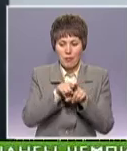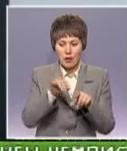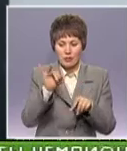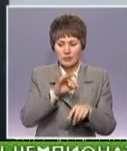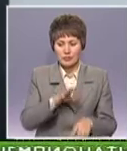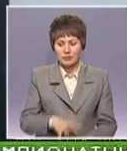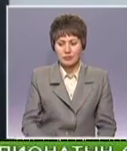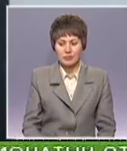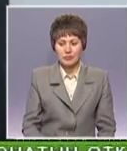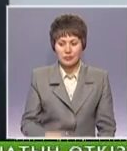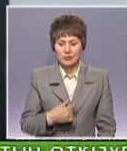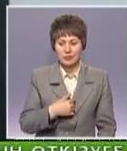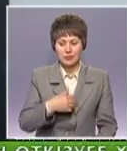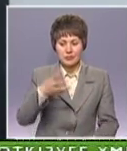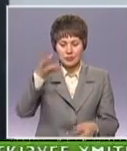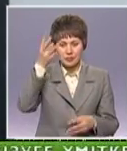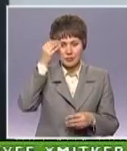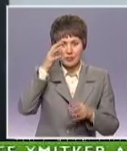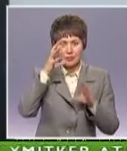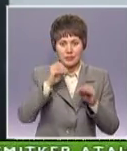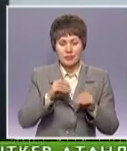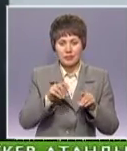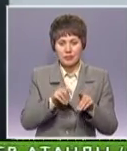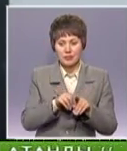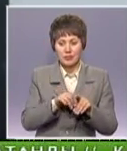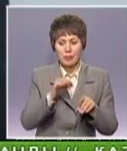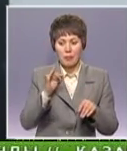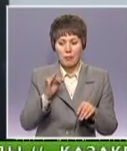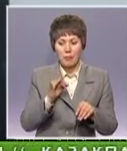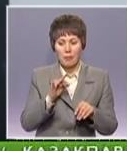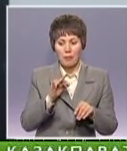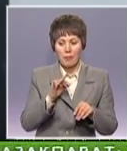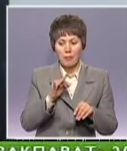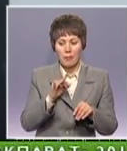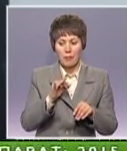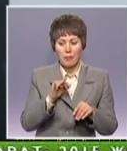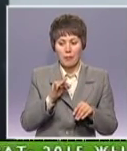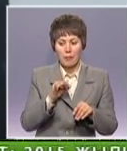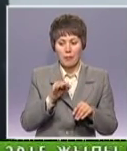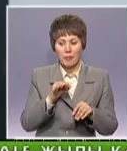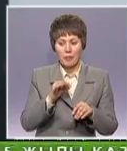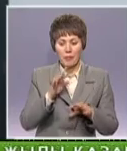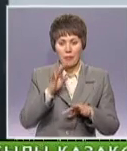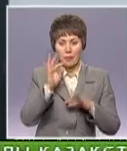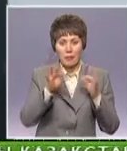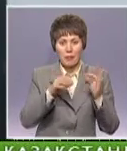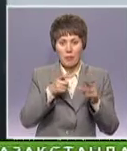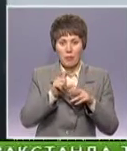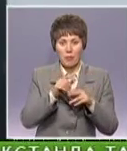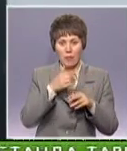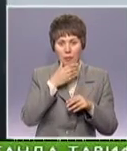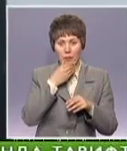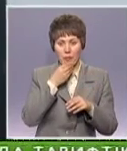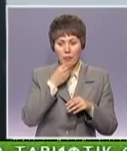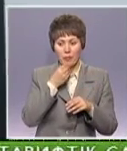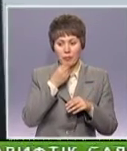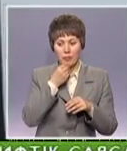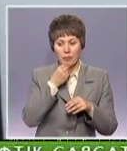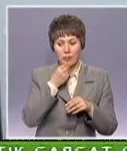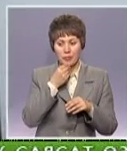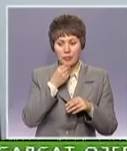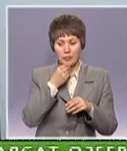меня впечатлило то что всё такое интересно и очень красивы и там